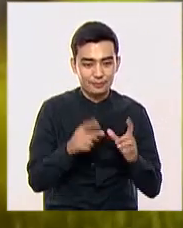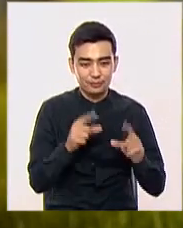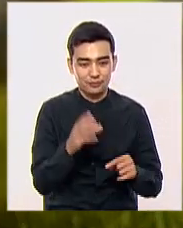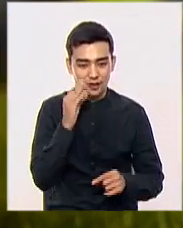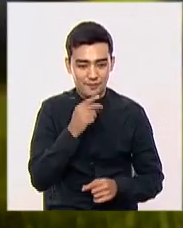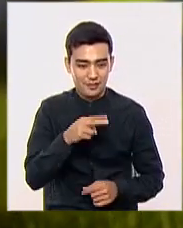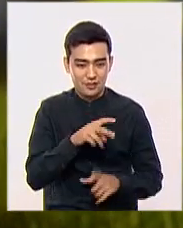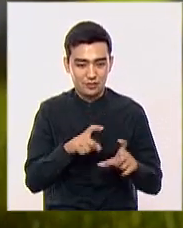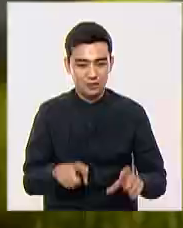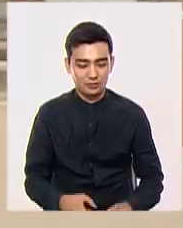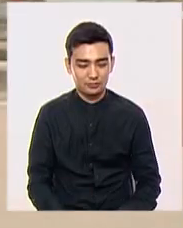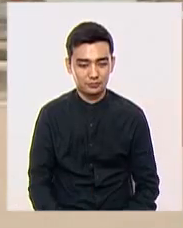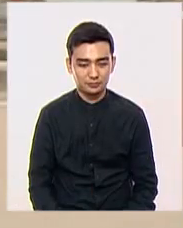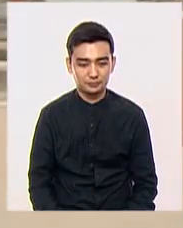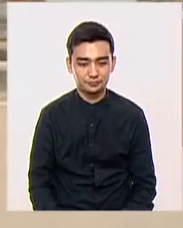для потребителей.